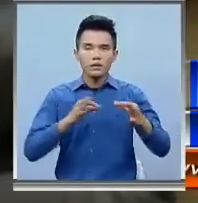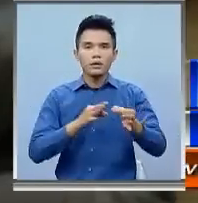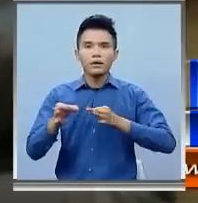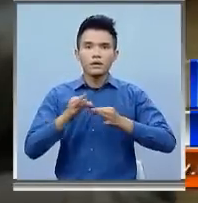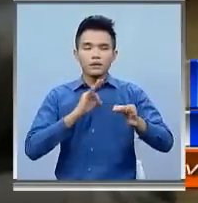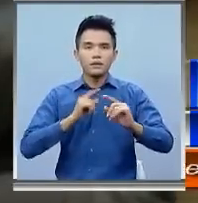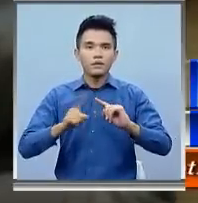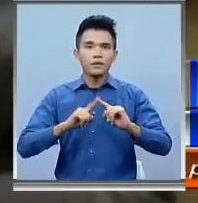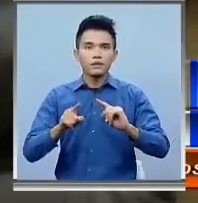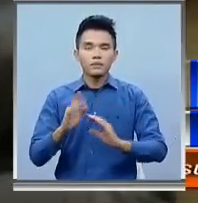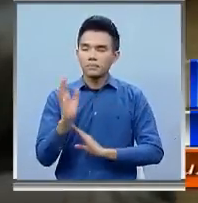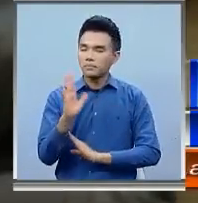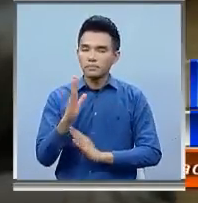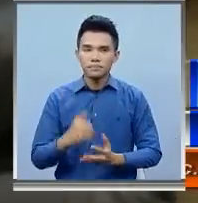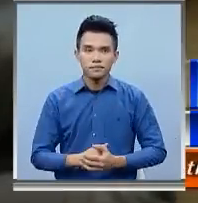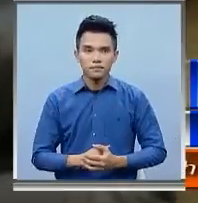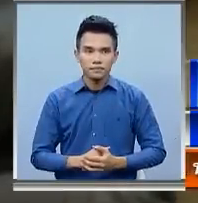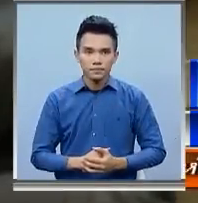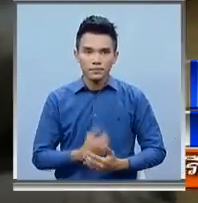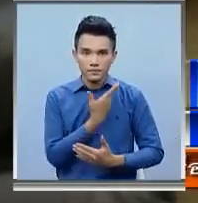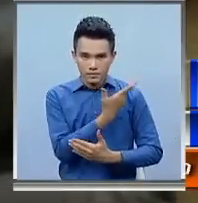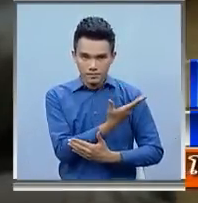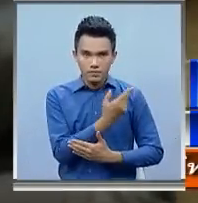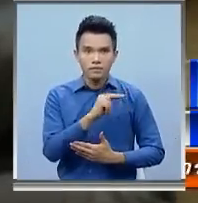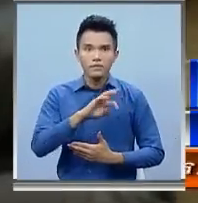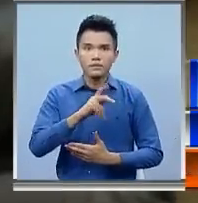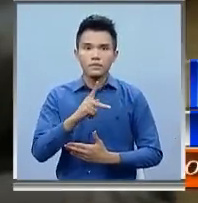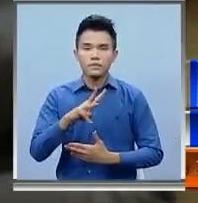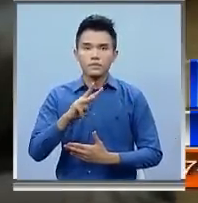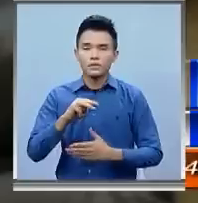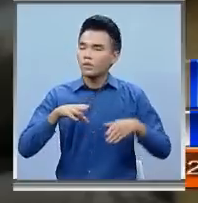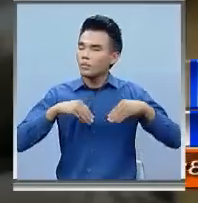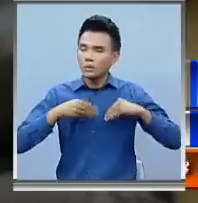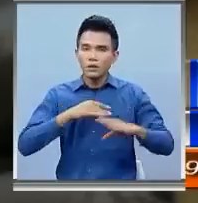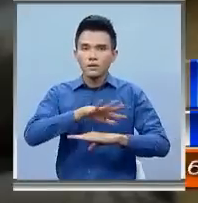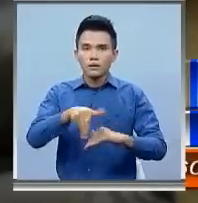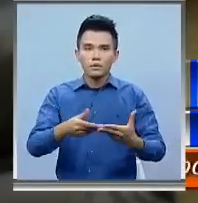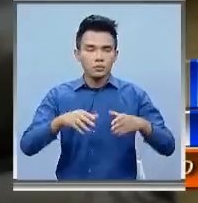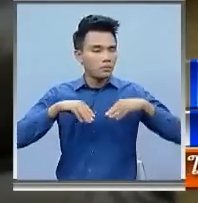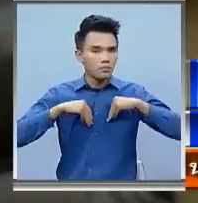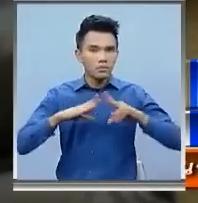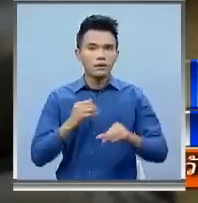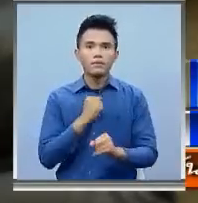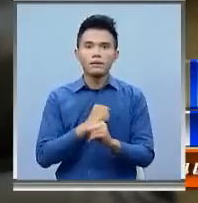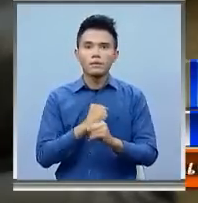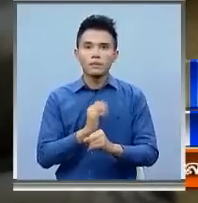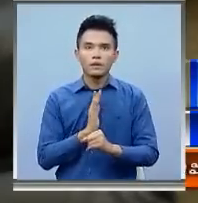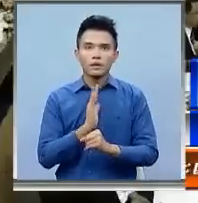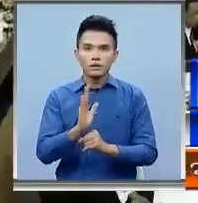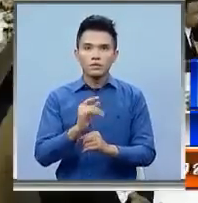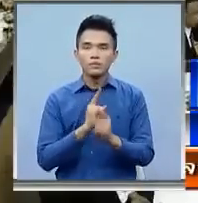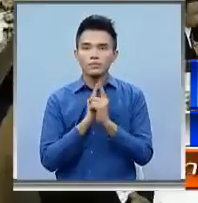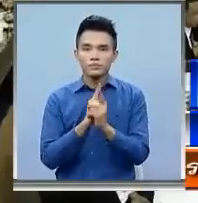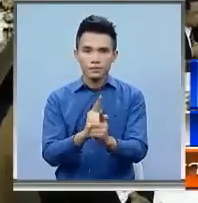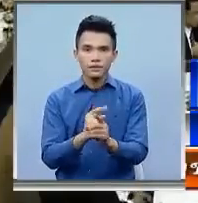สำนวนสัปดาห์ที่แล้วโดยทั้งนายสมศักดิ์และนายนิคมปฏิเสธทุกข้อกล่าวหาและยืนยันว่าปฏิบัติหน้าที่ตามข้อบังคับไม่ได้ริด